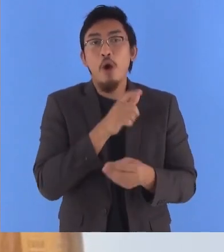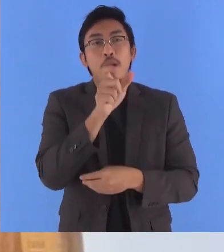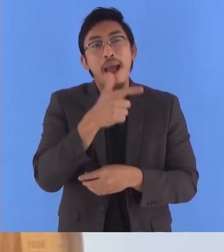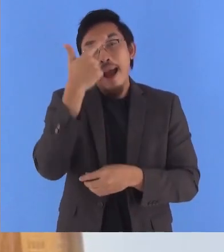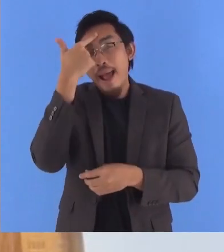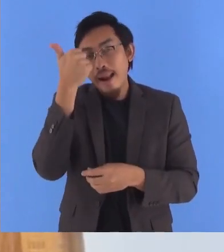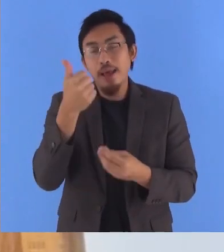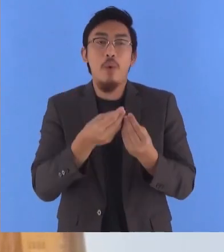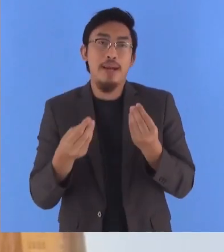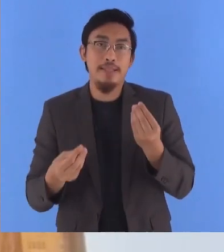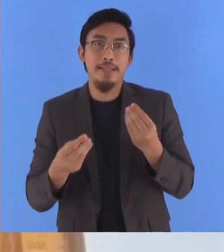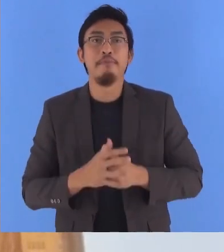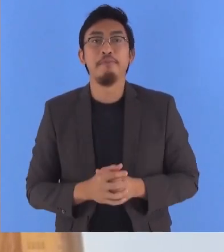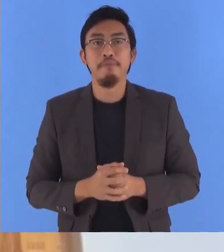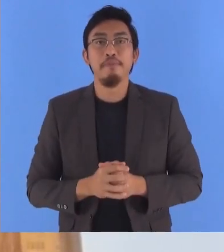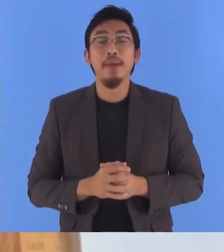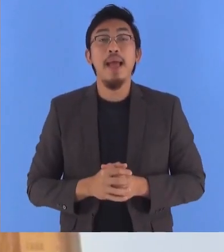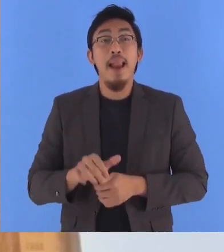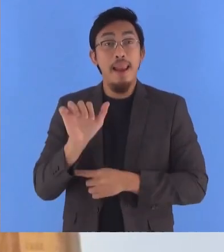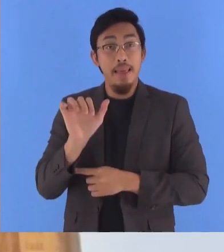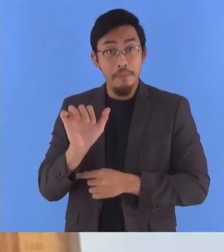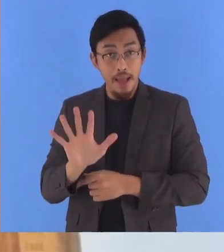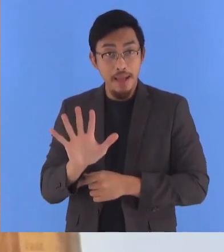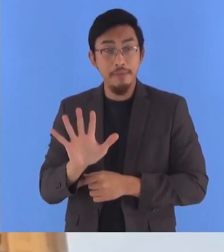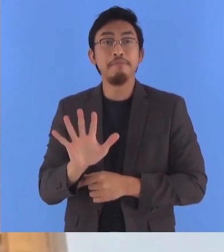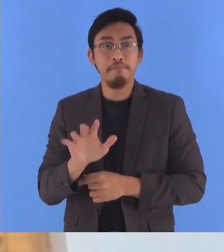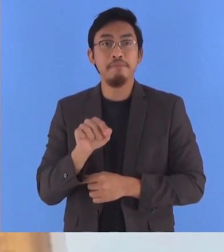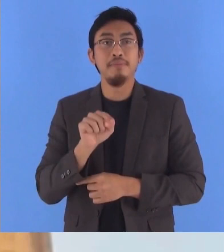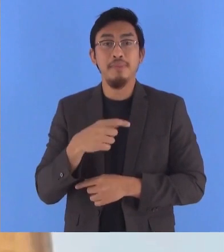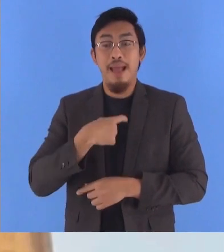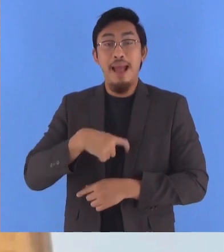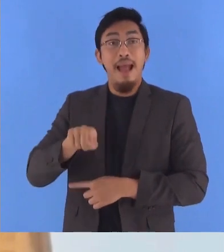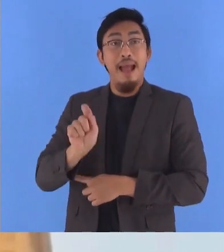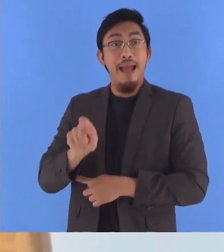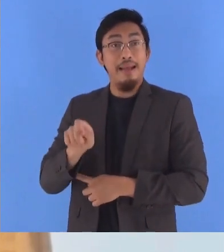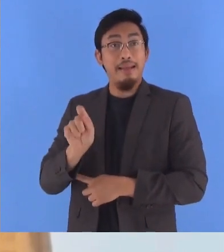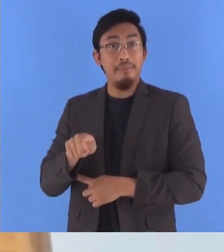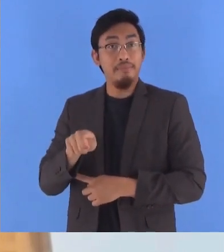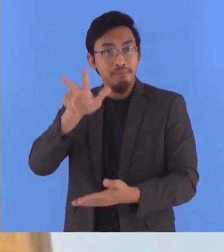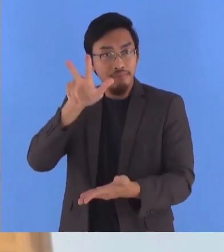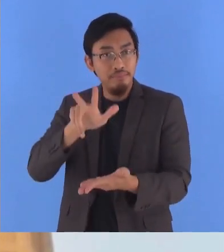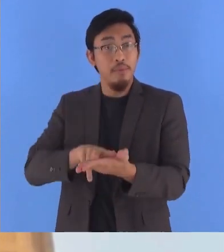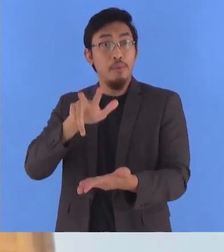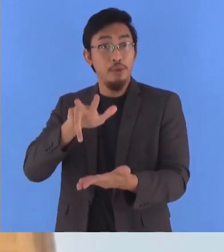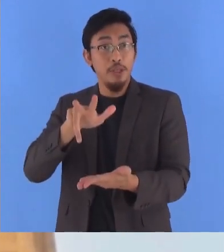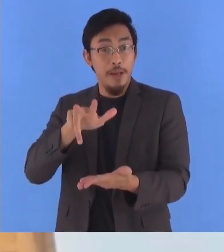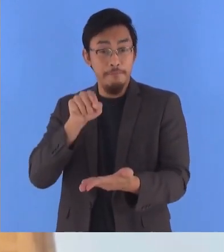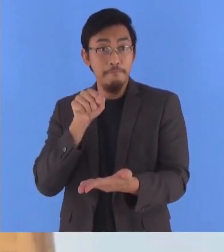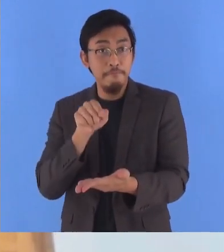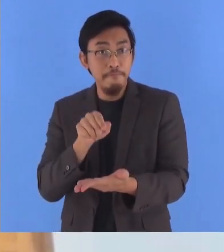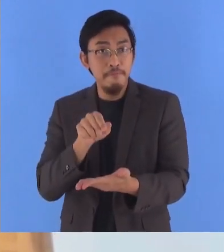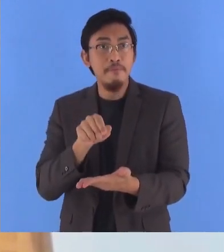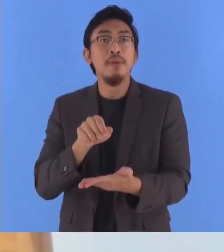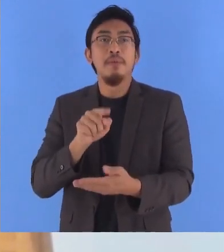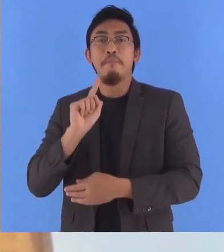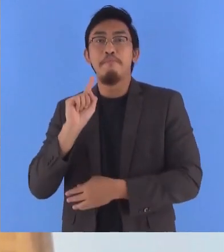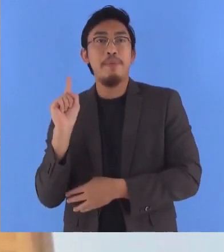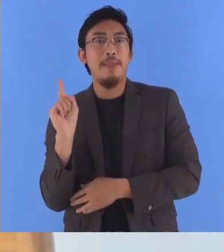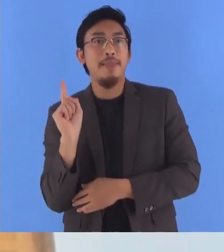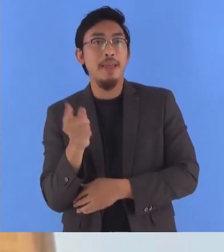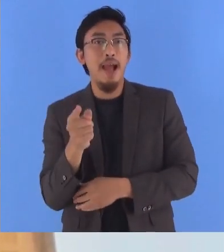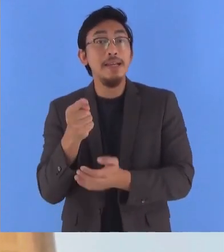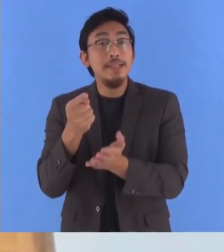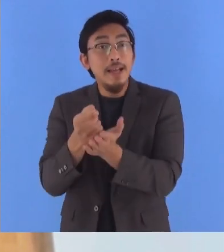restitusi kepada korban atau ahli warisnya ayat 5 Hakim dalam putusan memerintahkan